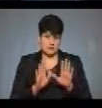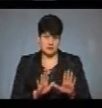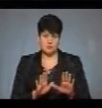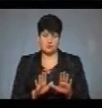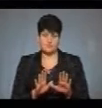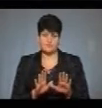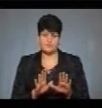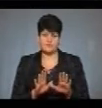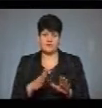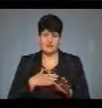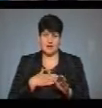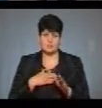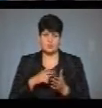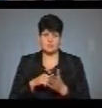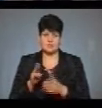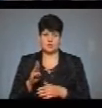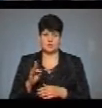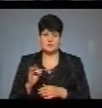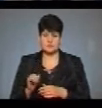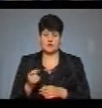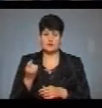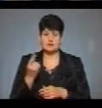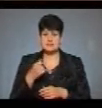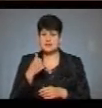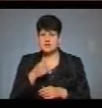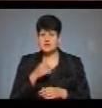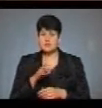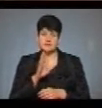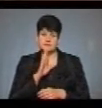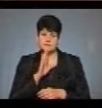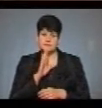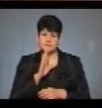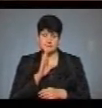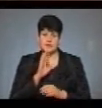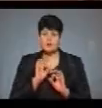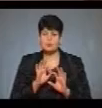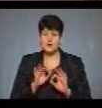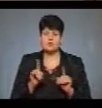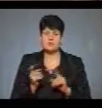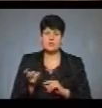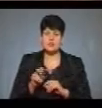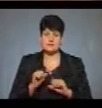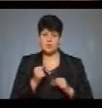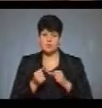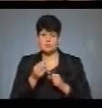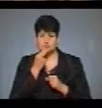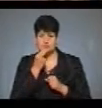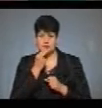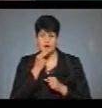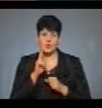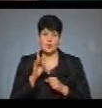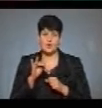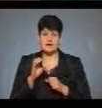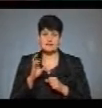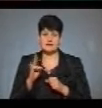нашого міста Шумськ. 11-річна Юлія Поліщук розповідає, прийшла з подругами, щоб скуштувати круасани.